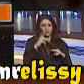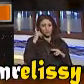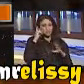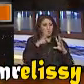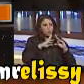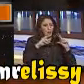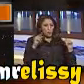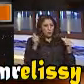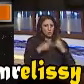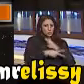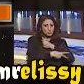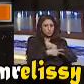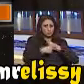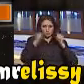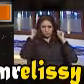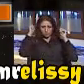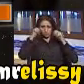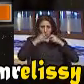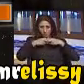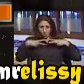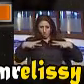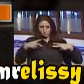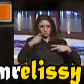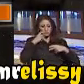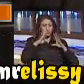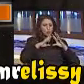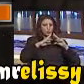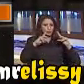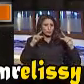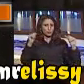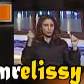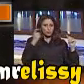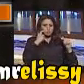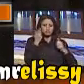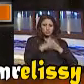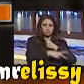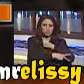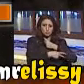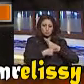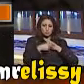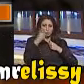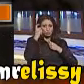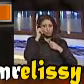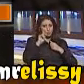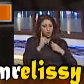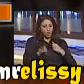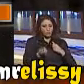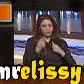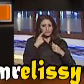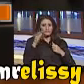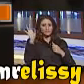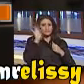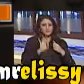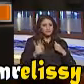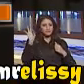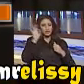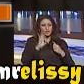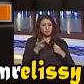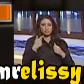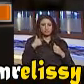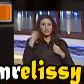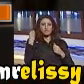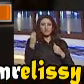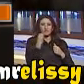مختفي ومفيش مش عارفين ما حدش عارف يتواصل معاه، حتى صاحب البيت جالنا وقال لنا انا مش عارف اتواصل